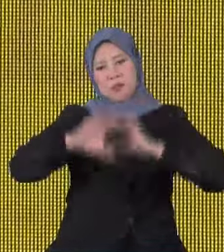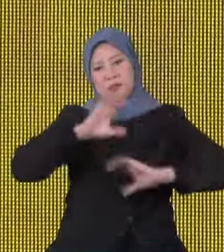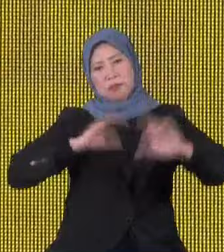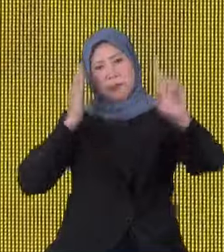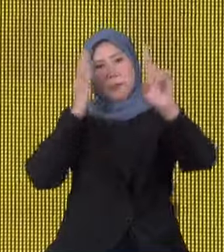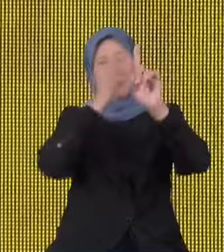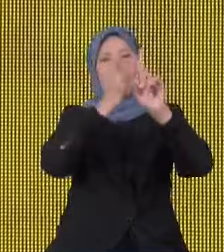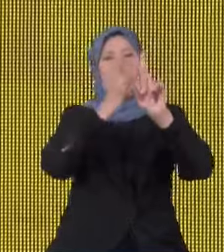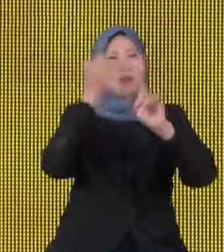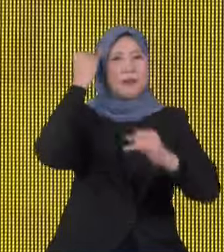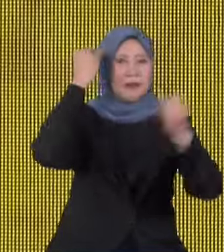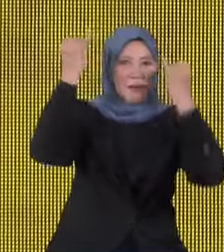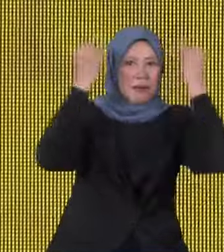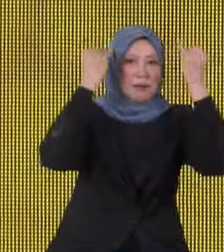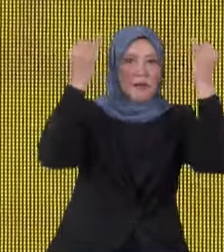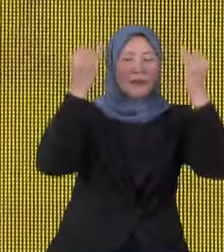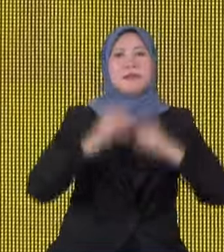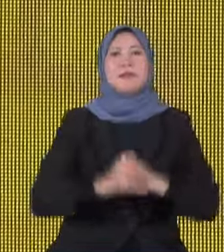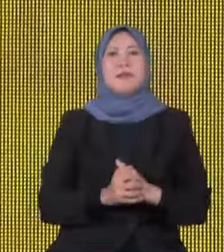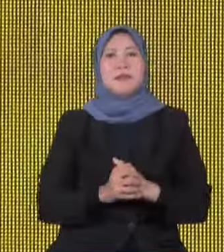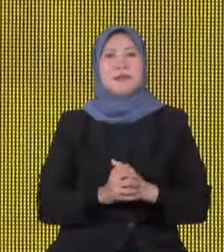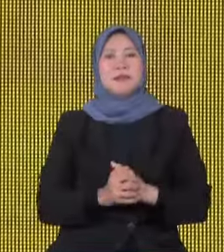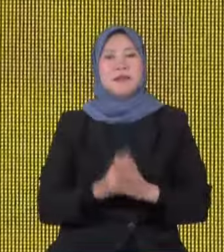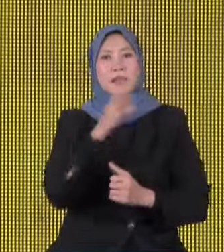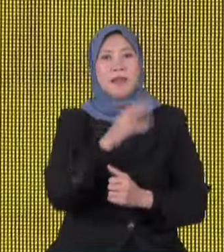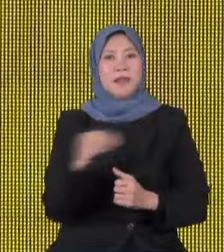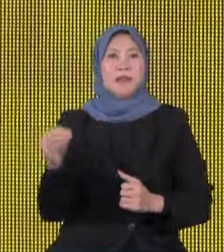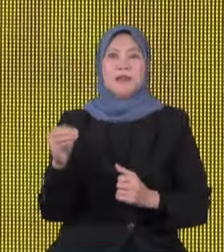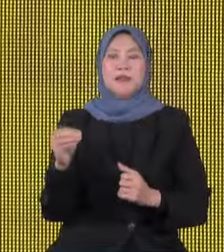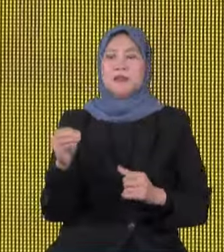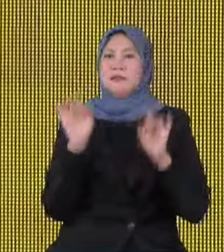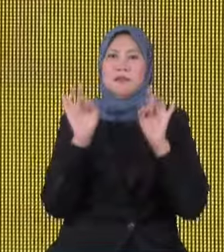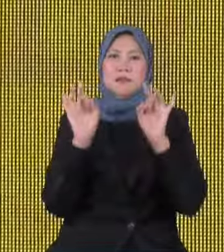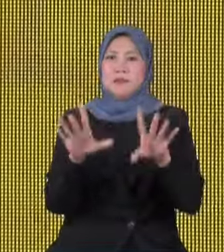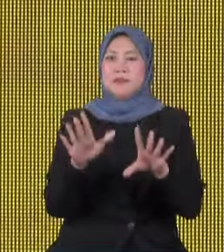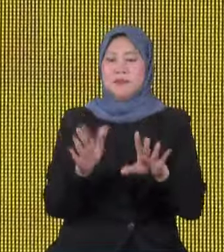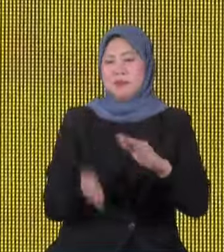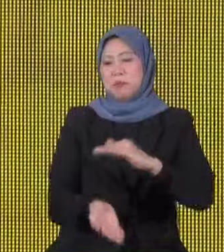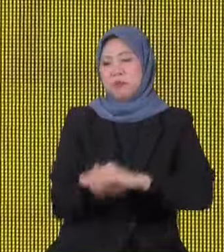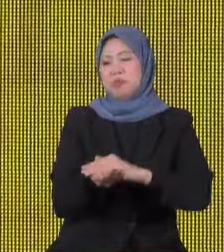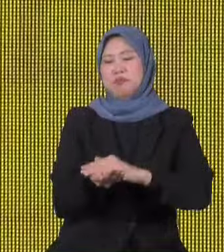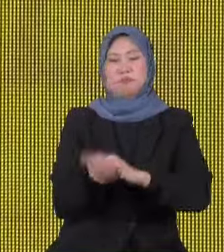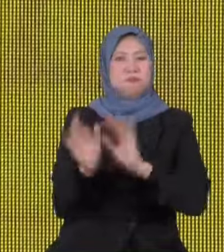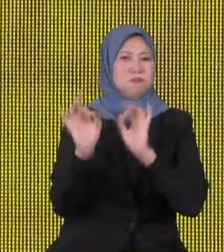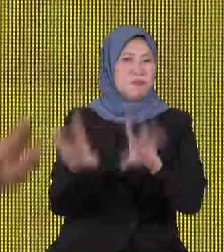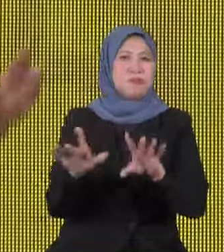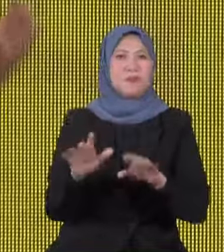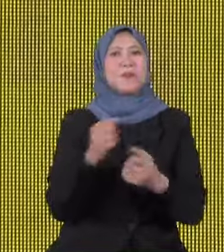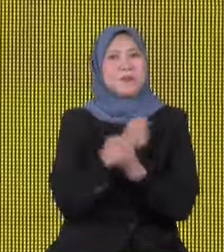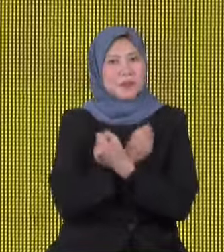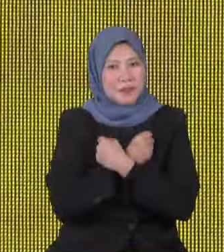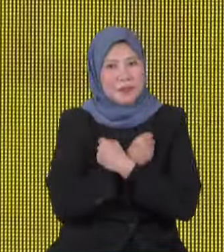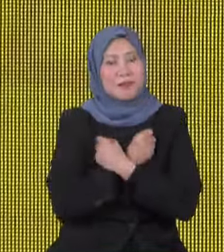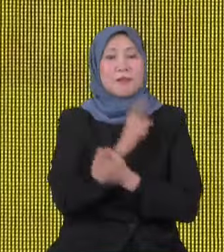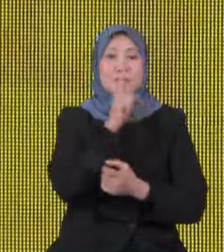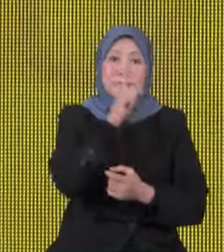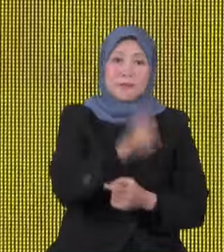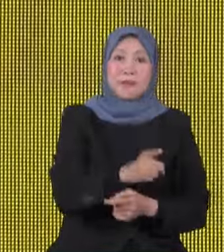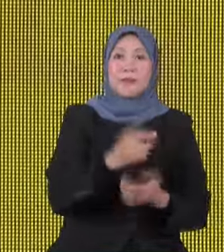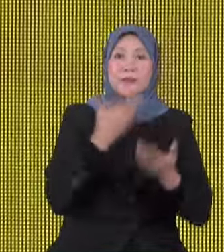kerana idealismenya, kerana benci kepada penyelewengan rasuah dan keangkuhan, cinta kepada kebenaran